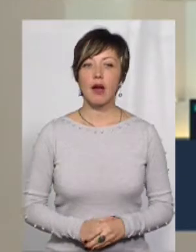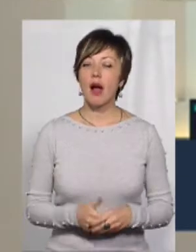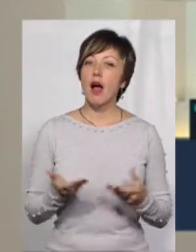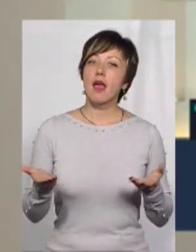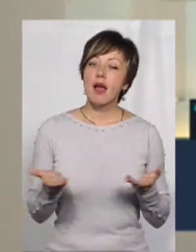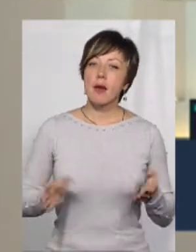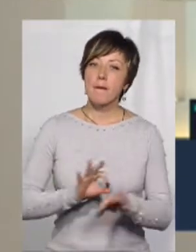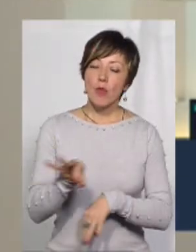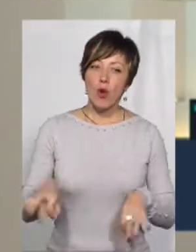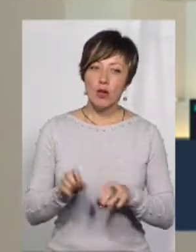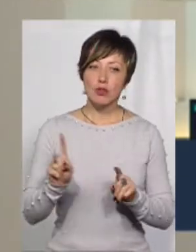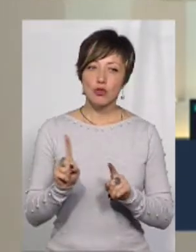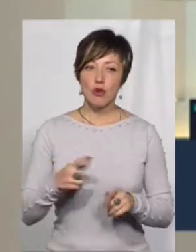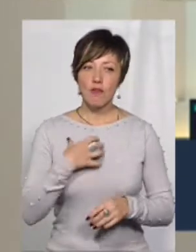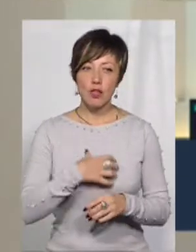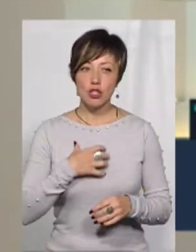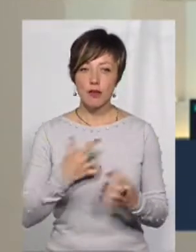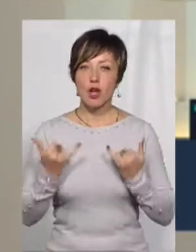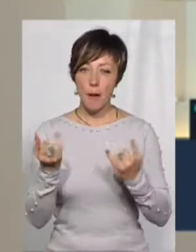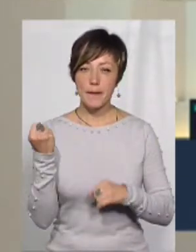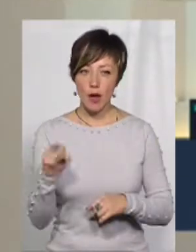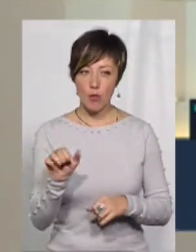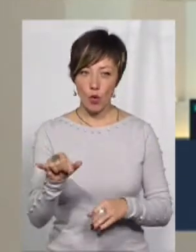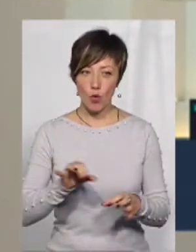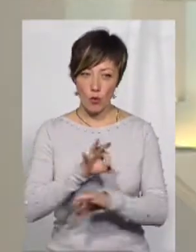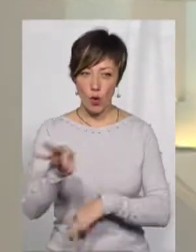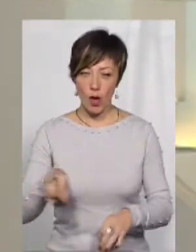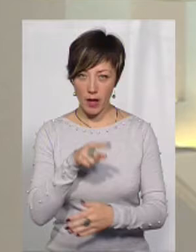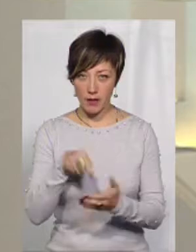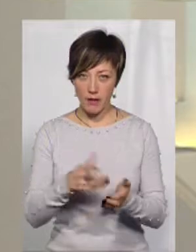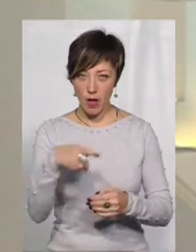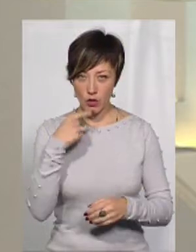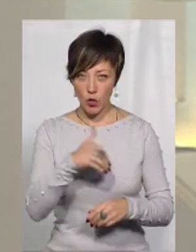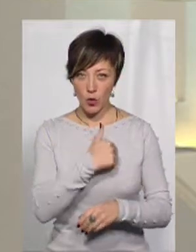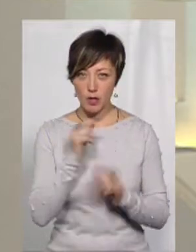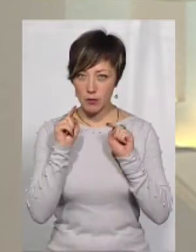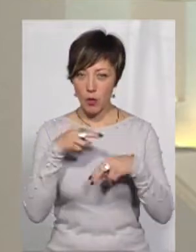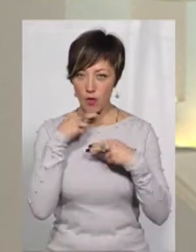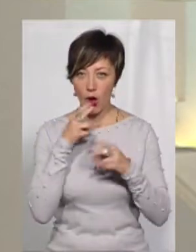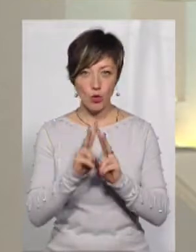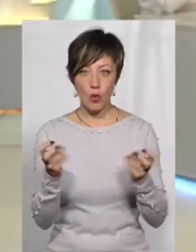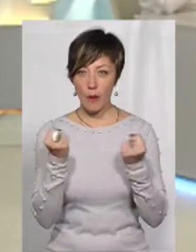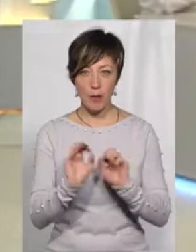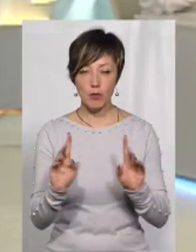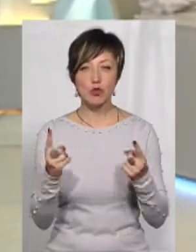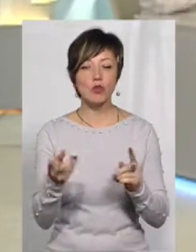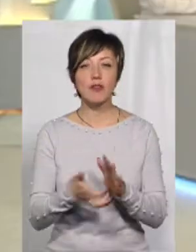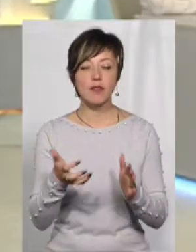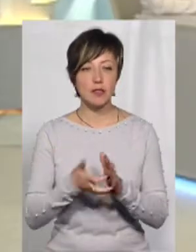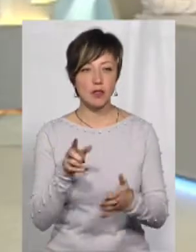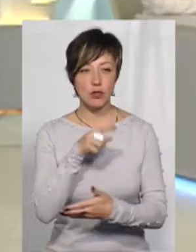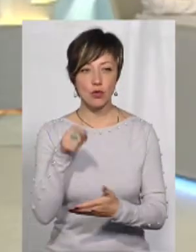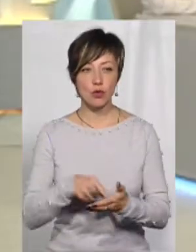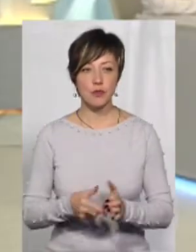проекти, от що важливо для перемоги у проєкті? Ви кажете, що хотіли б закцентувати увагу на тих, хто не перемогли. Чого їм не